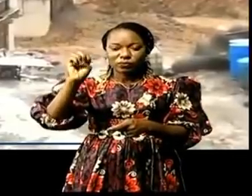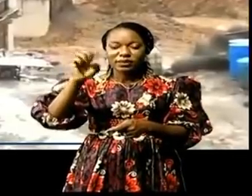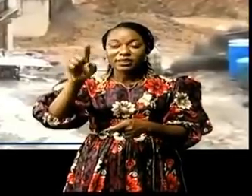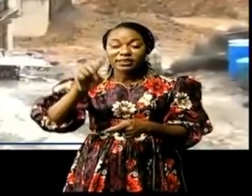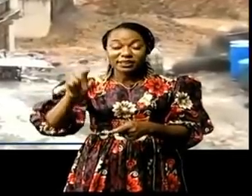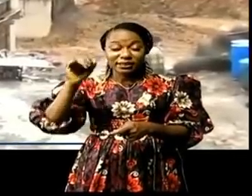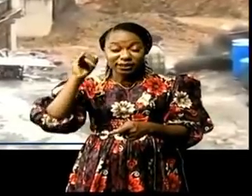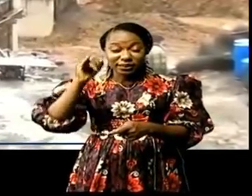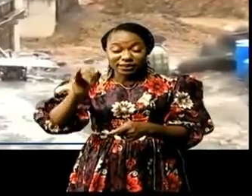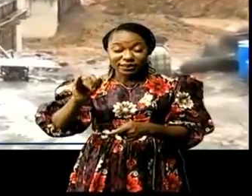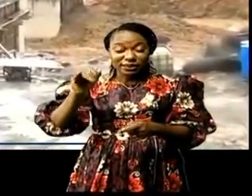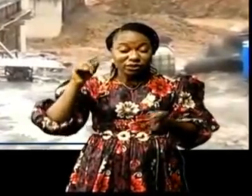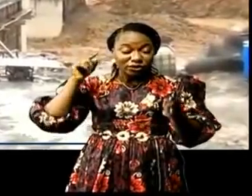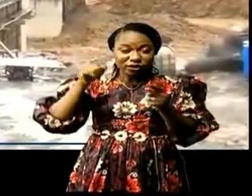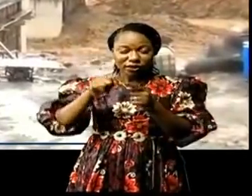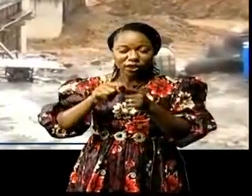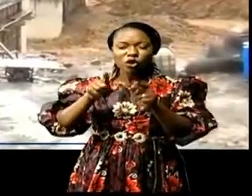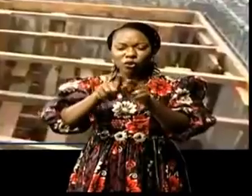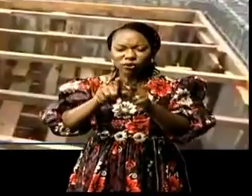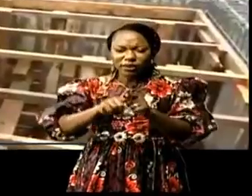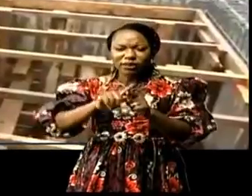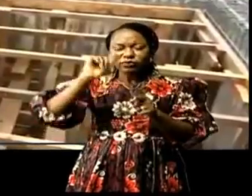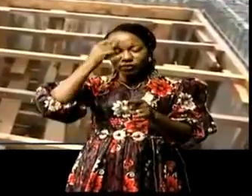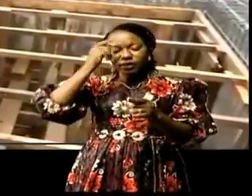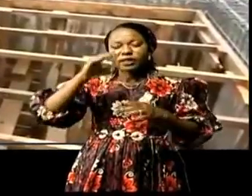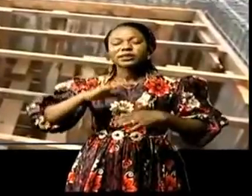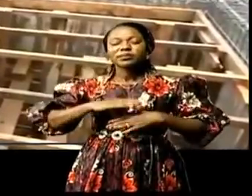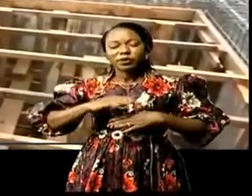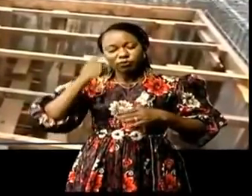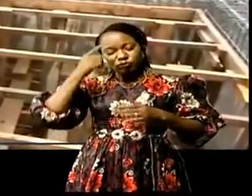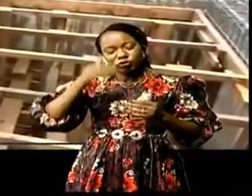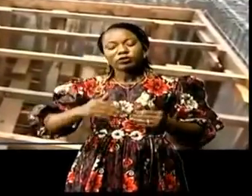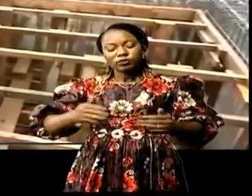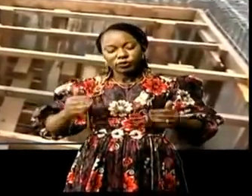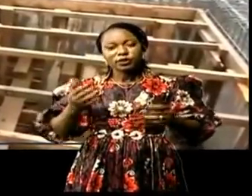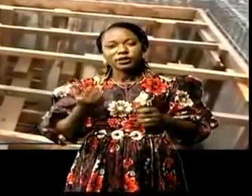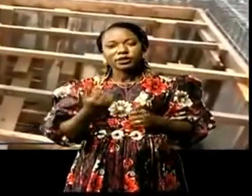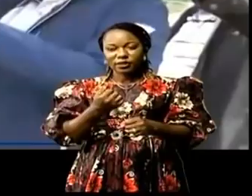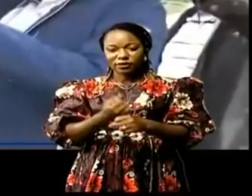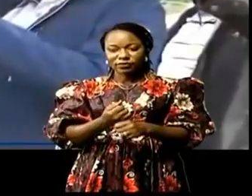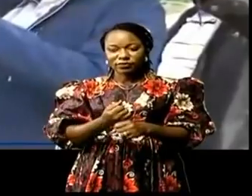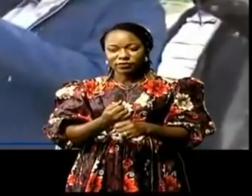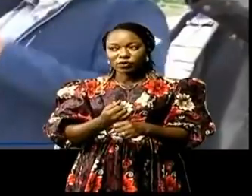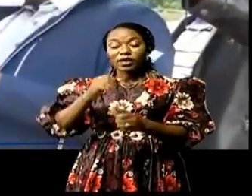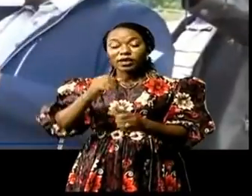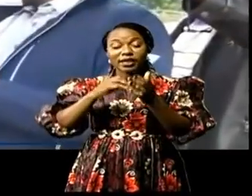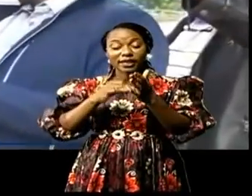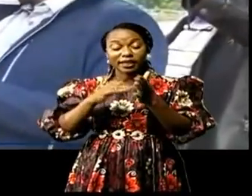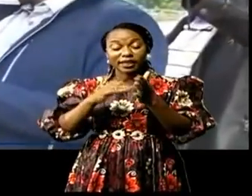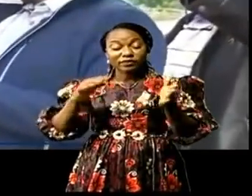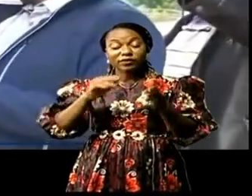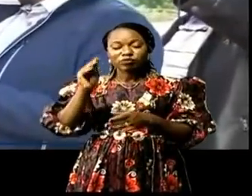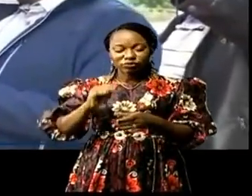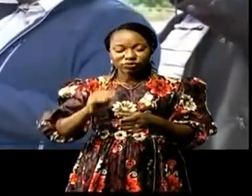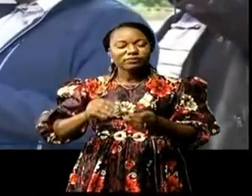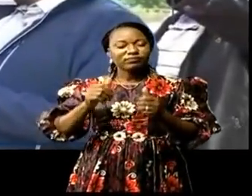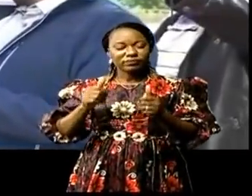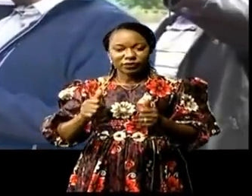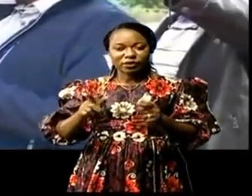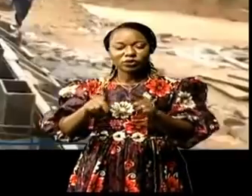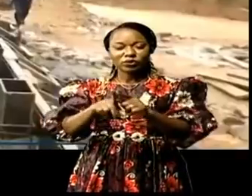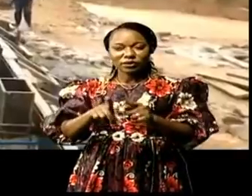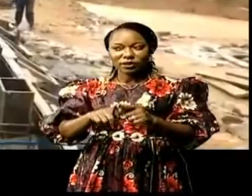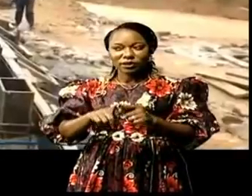Jacques Ablakatou est satisfait de l'évolution des travaux qui sont en ce jour à 80%. Et cela va faciliter l'asphaltage de la